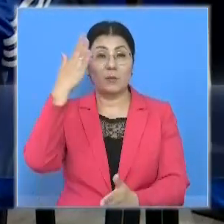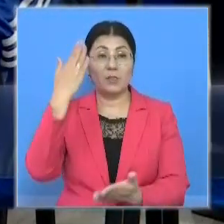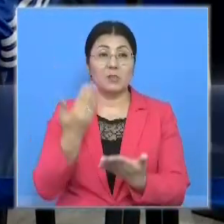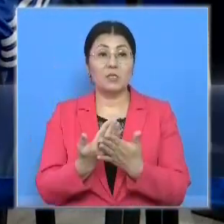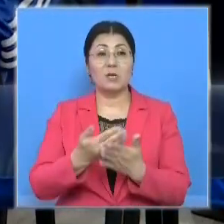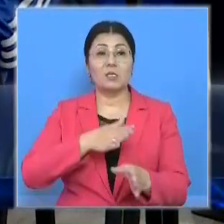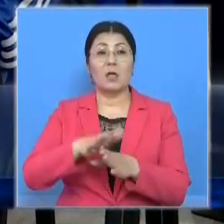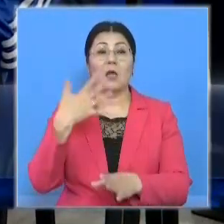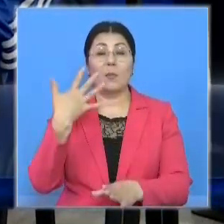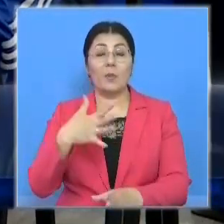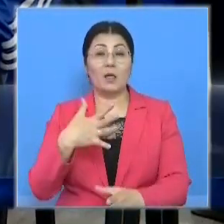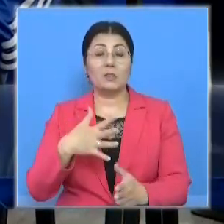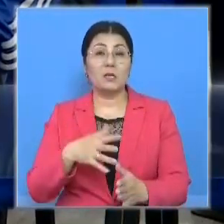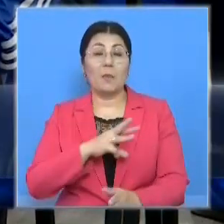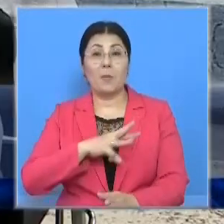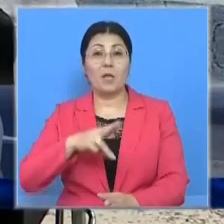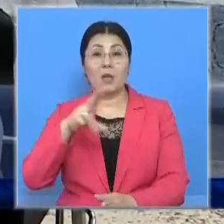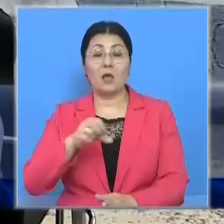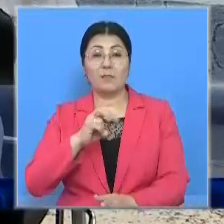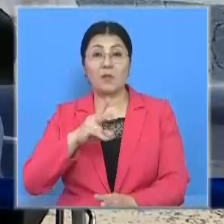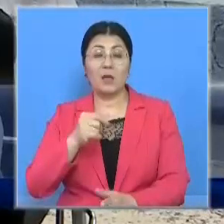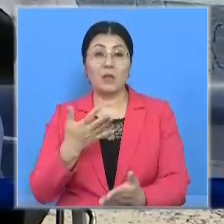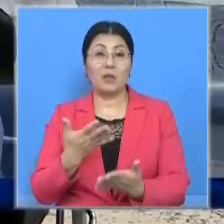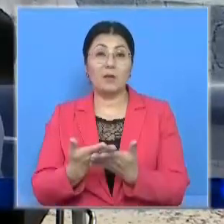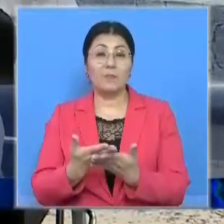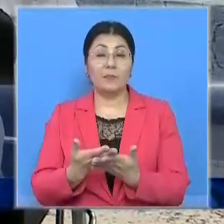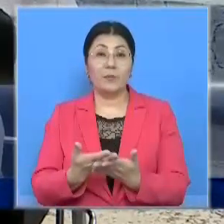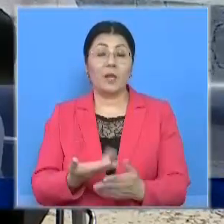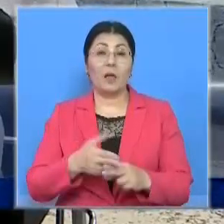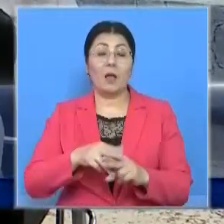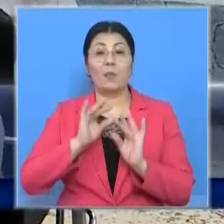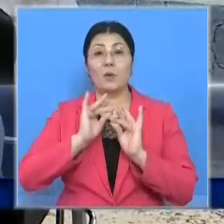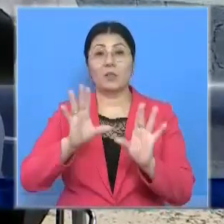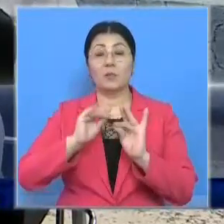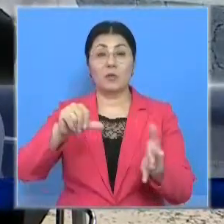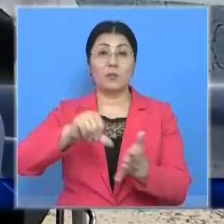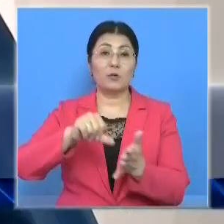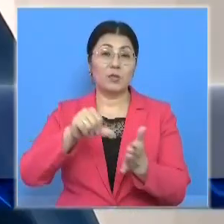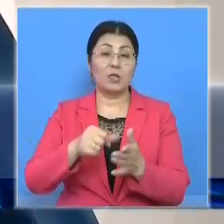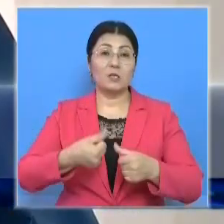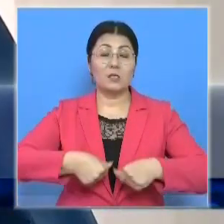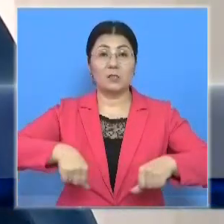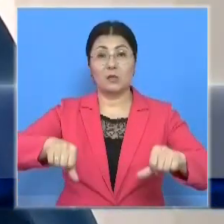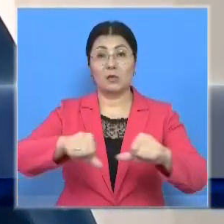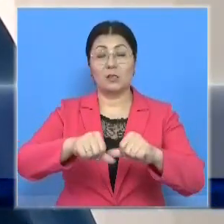времени освоено 5,5 и 6,5 миллиардов тенге, выделенных проекту. Об этом рассказали участники экспедиции.